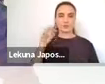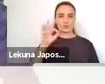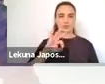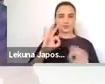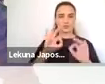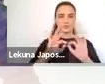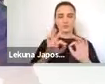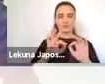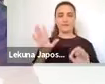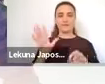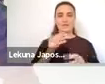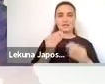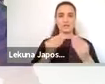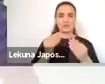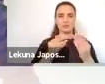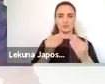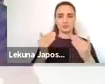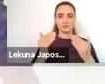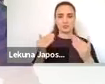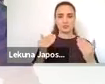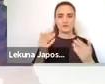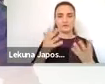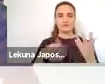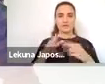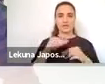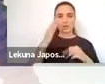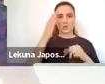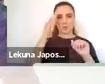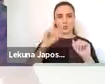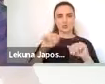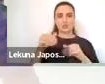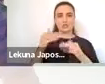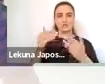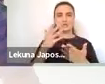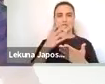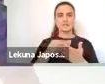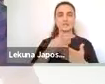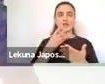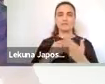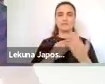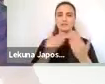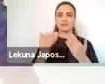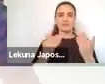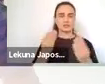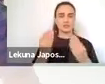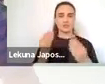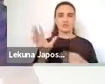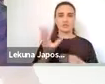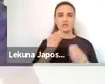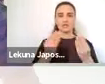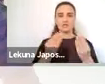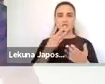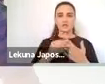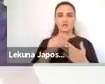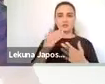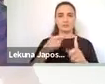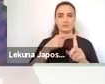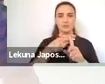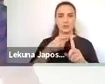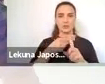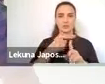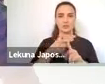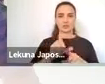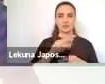ყველა თამაშს ანუ ყველა უნარისთვის არსებობს თავისი თამაშები. ყველა თამაშს აქვს თავისი პლუსები